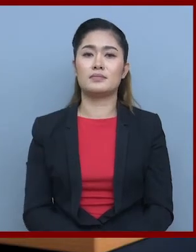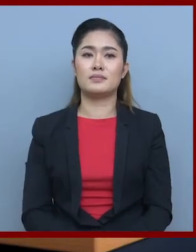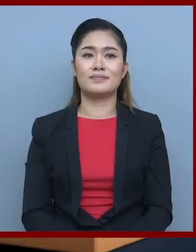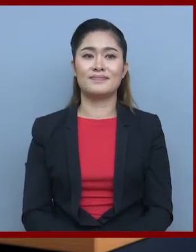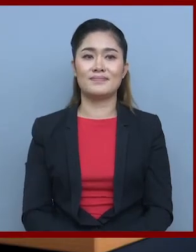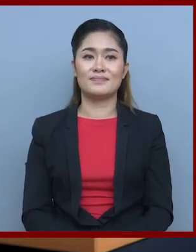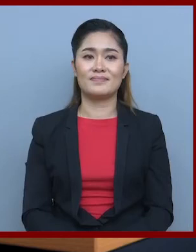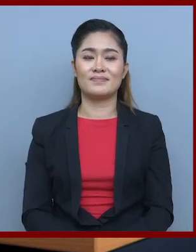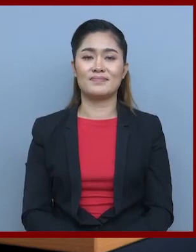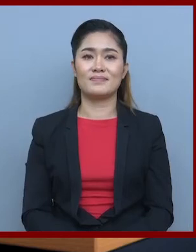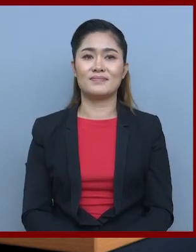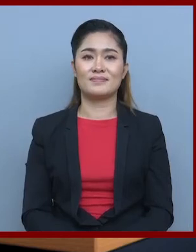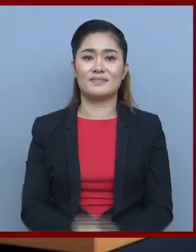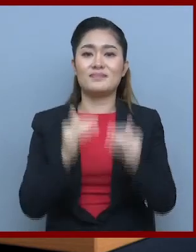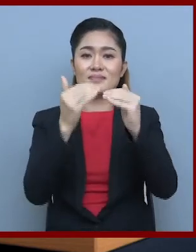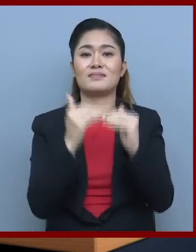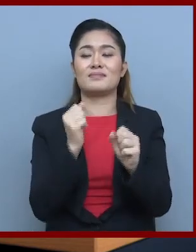จากนั้นเรา